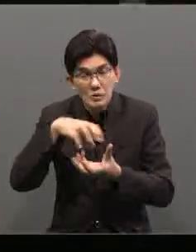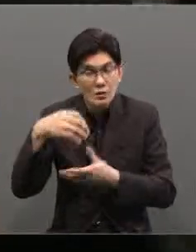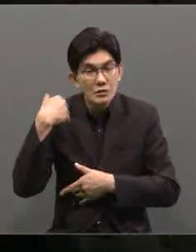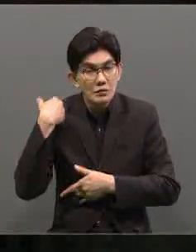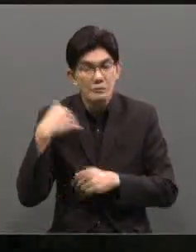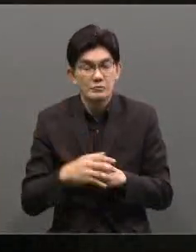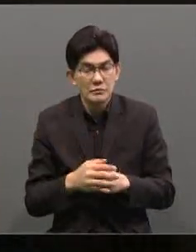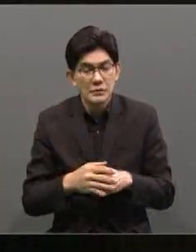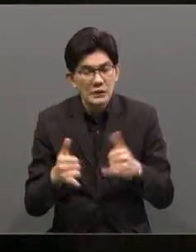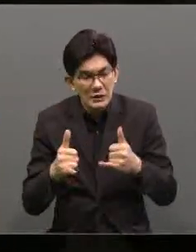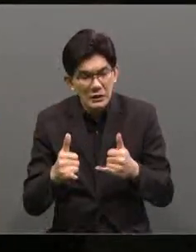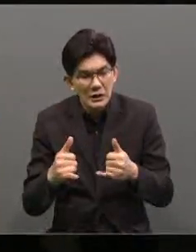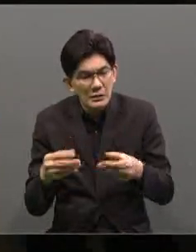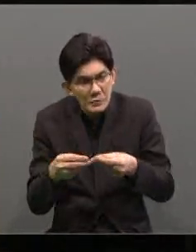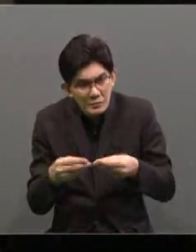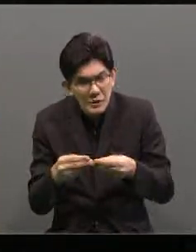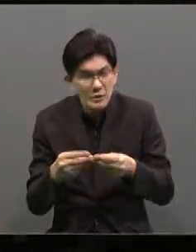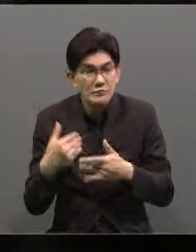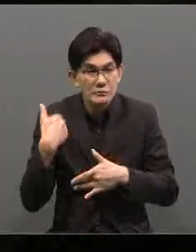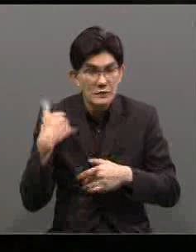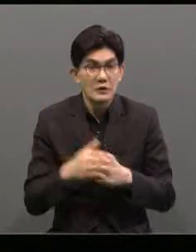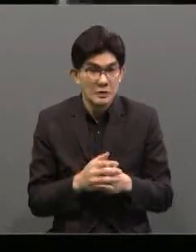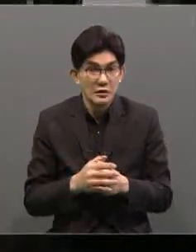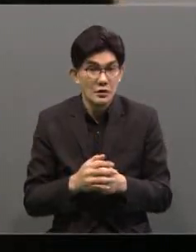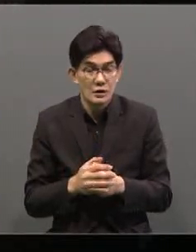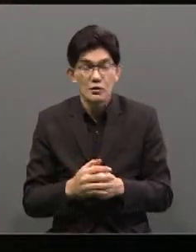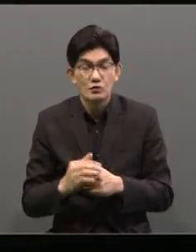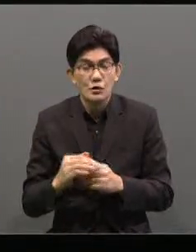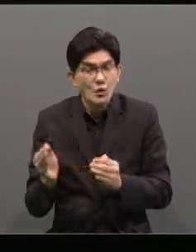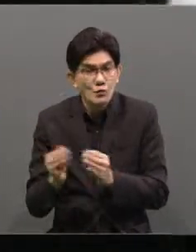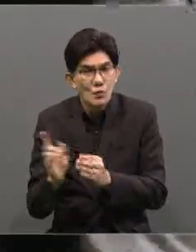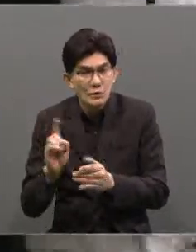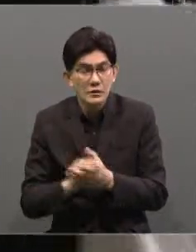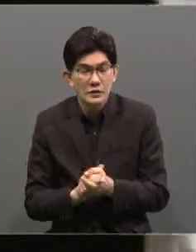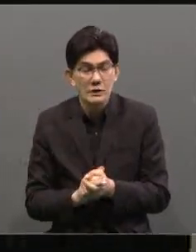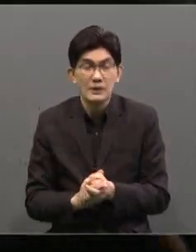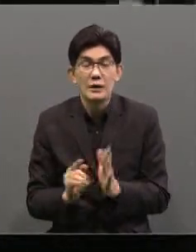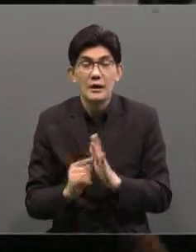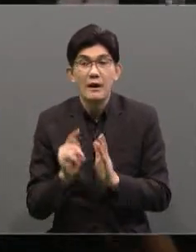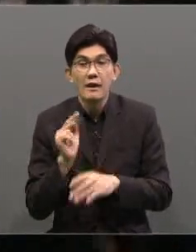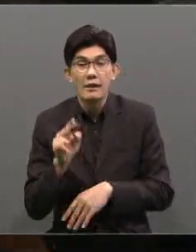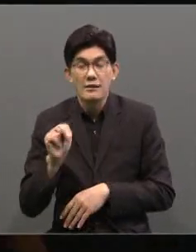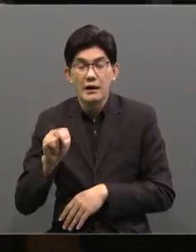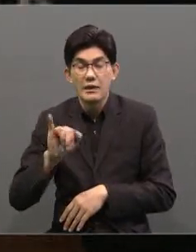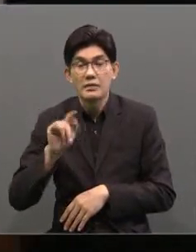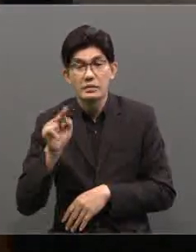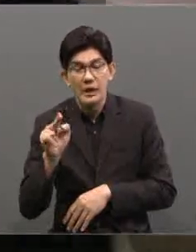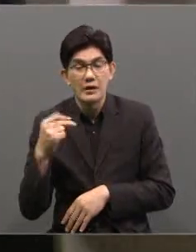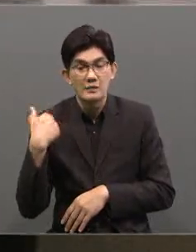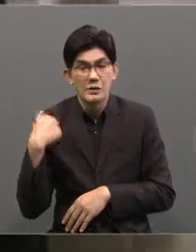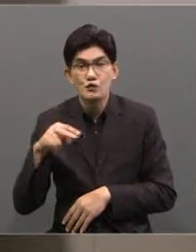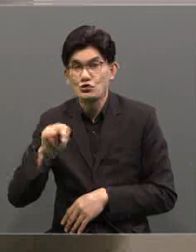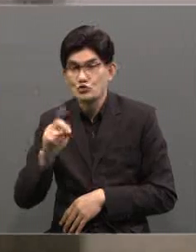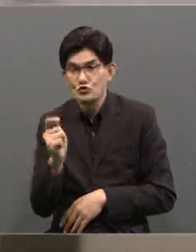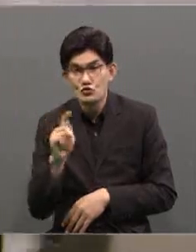ไปเล่นพนันออนไลน์กับเรื่องความสัมพันธ์กับนายแทนไทยณรงค์กูลหรือว่าแทนไทยแล้วก็นายพันธวัชนาควิสุทธิ์หรือว่า not